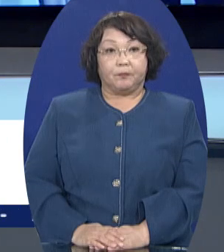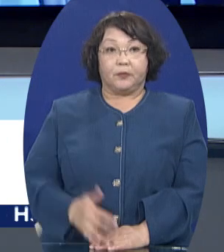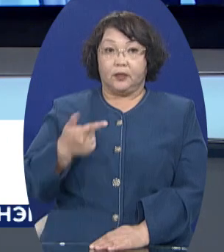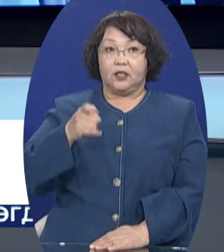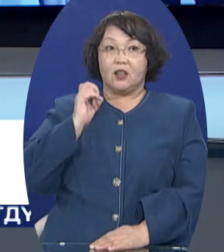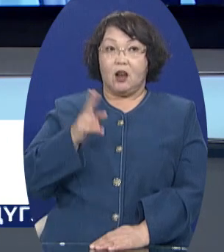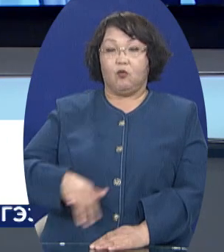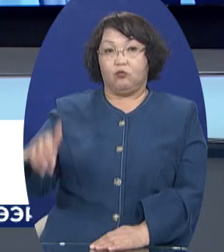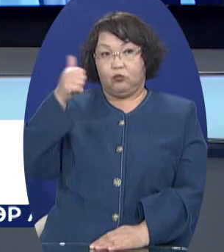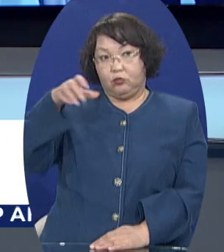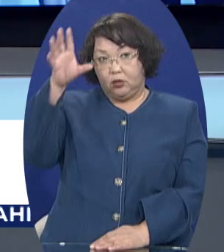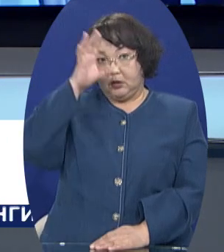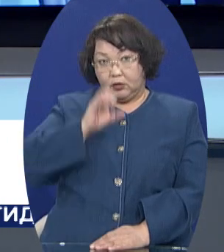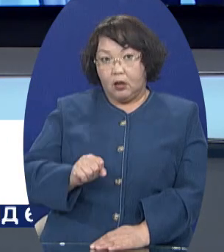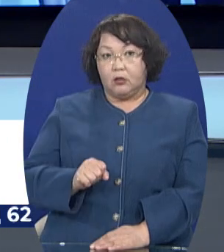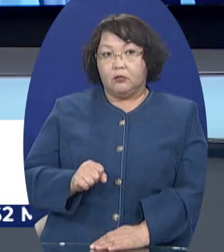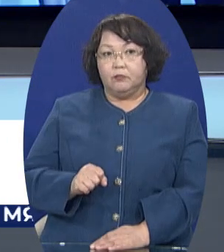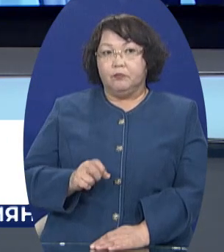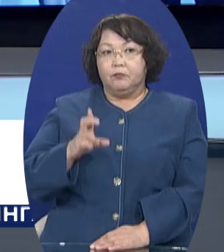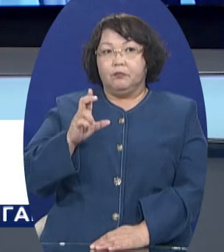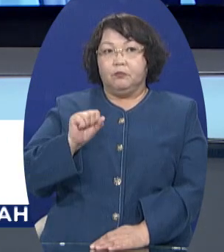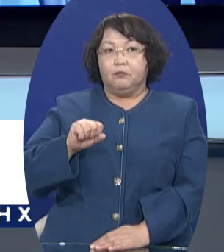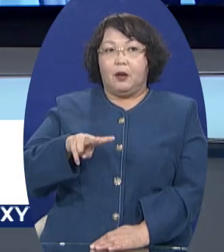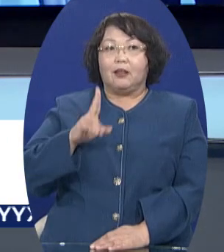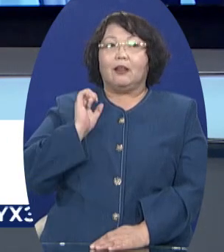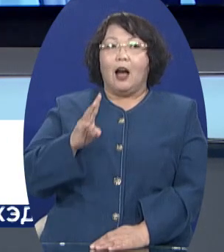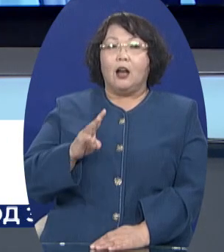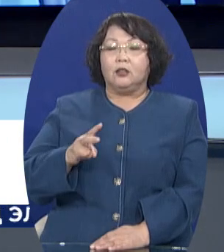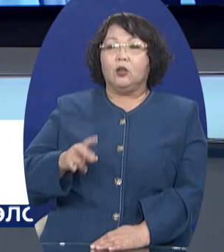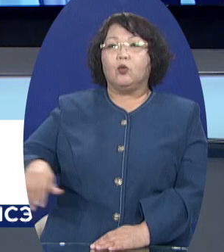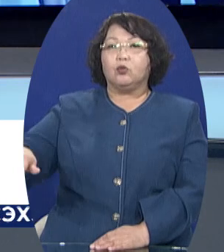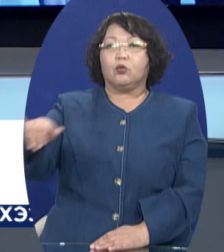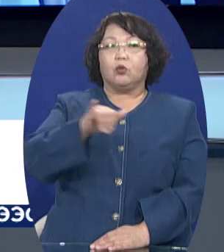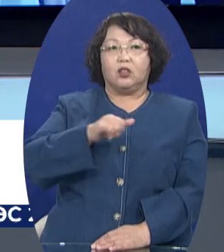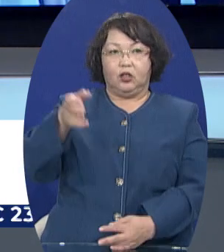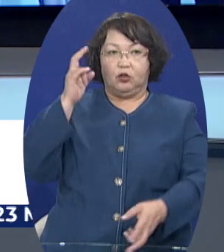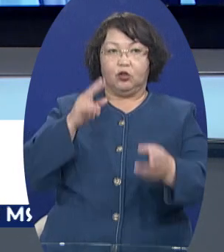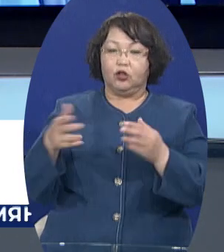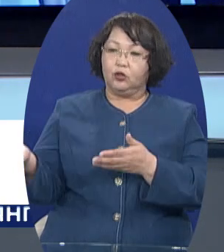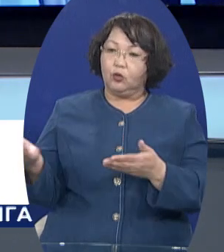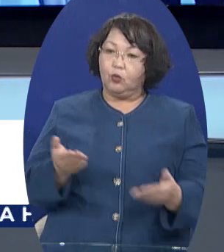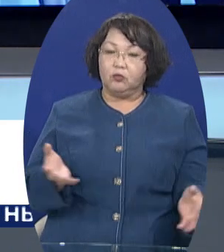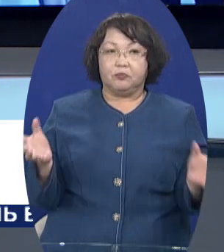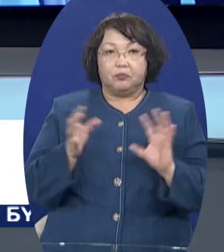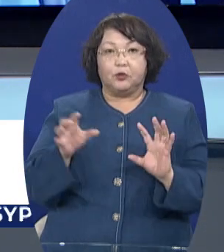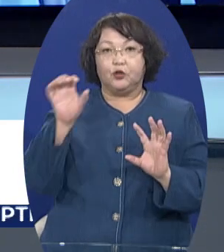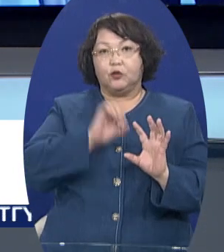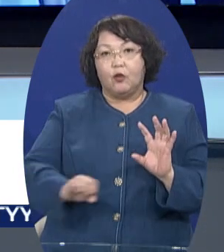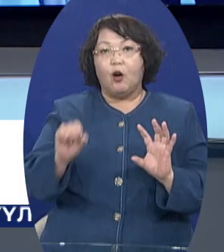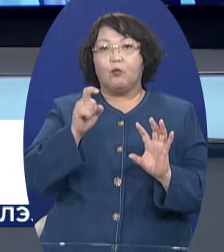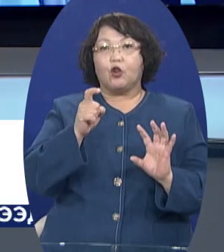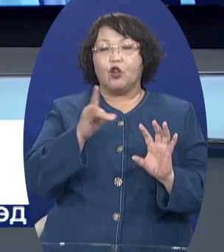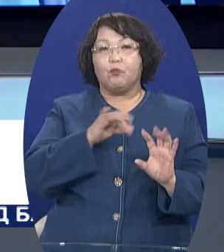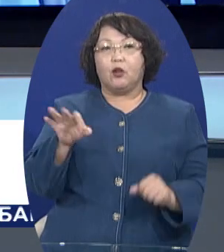Грекийн ерөнхий сайд Балканы орнуудын төр засгийн тэргүүн нэрийг Афин хотноо хүлээ авч уулзлаа. Даваа гарагт эхэлсэн уулзалтад мөн Европын холбооны өндөр дээд